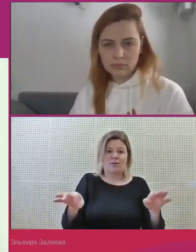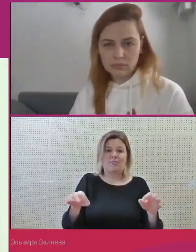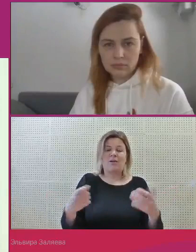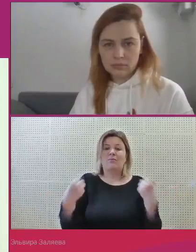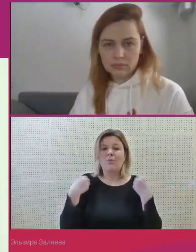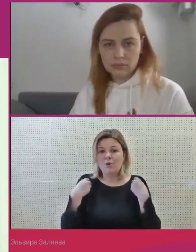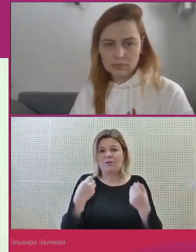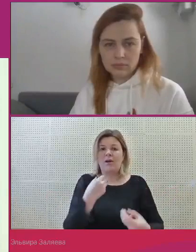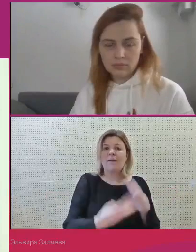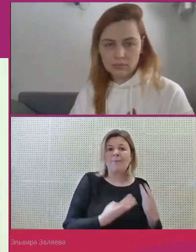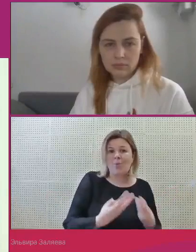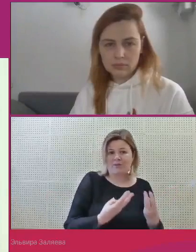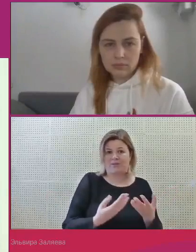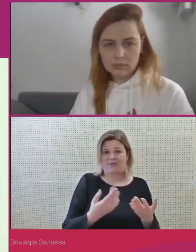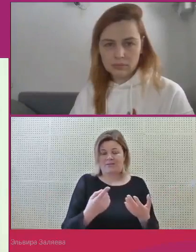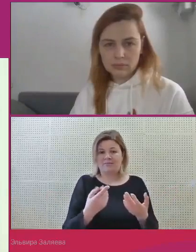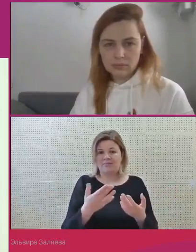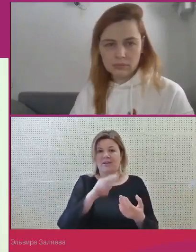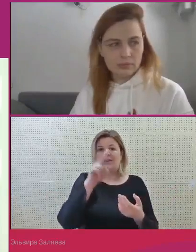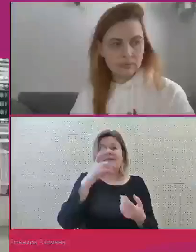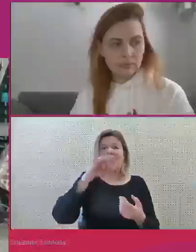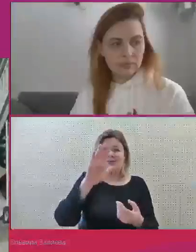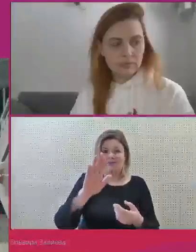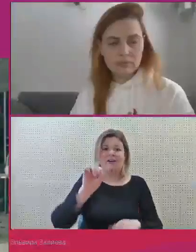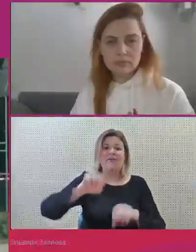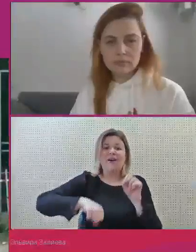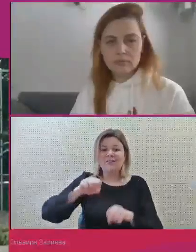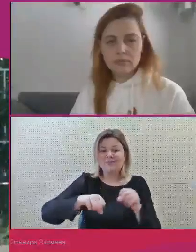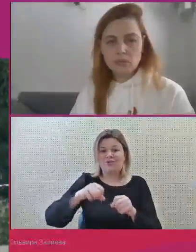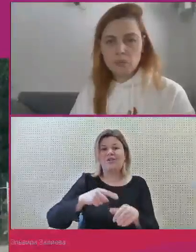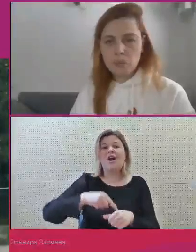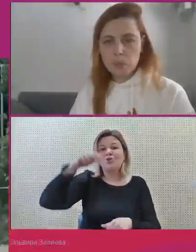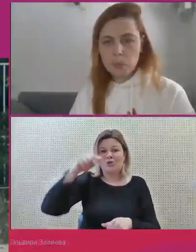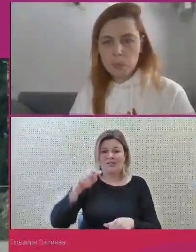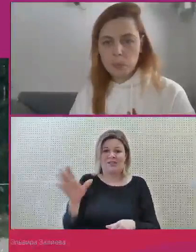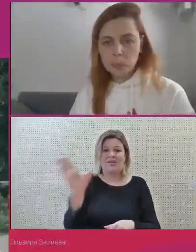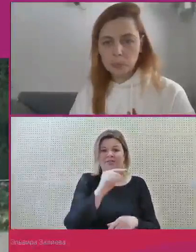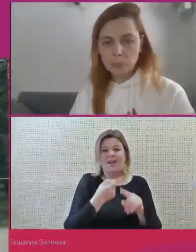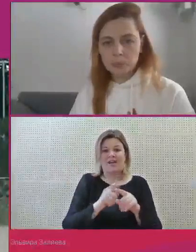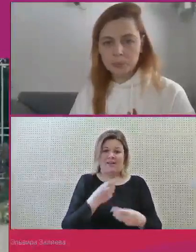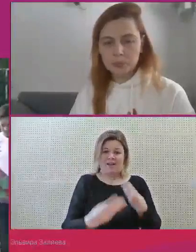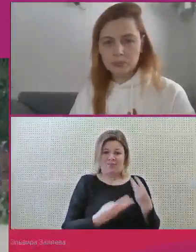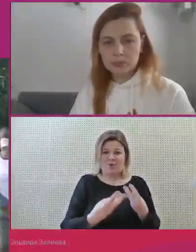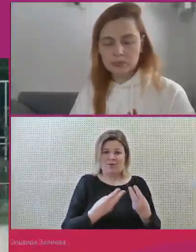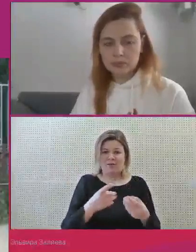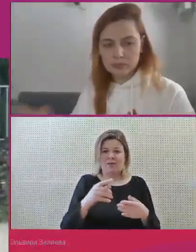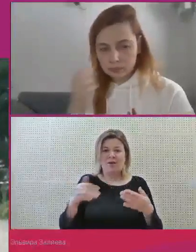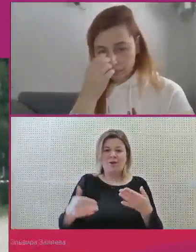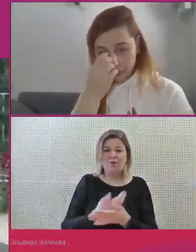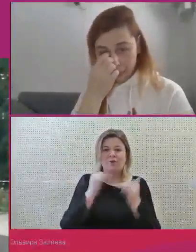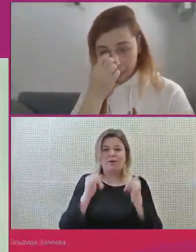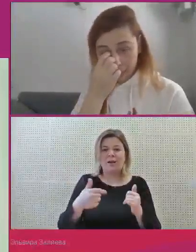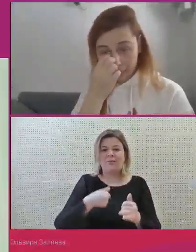возможность ощутить всю эту бурю эмоций. Новый для меня опыт, то есть никогда не сталкивался с людьми